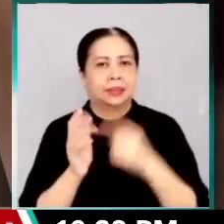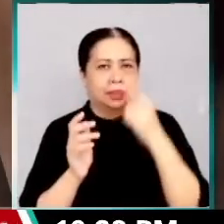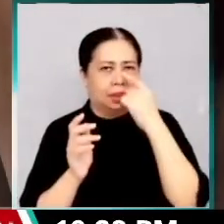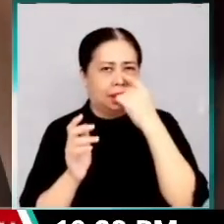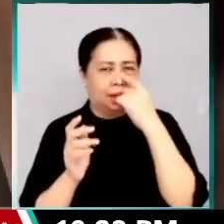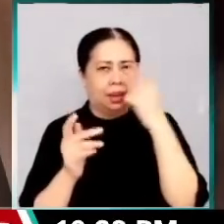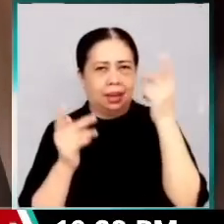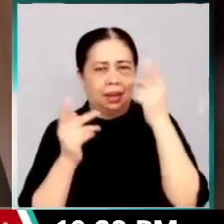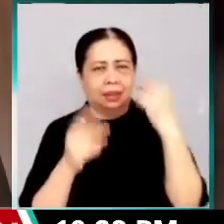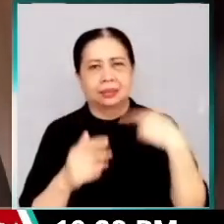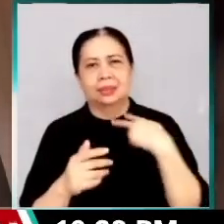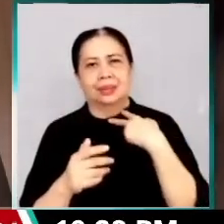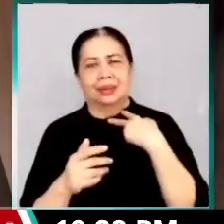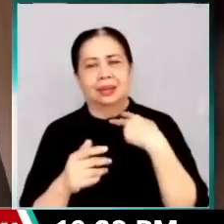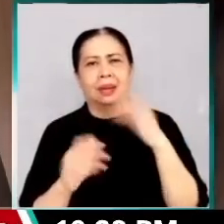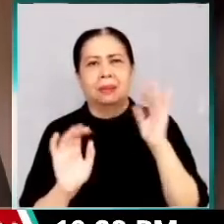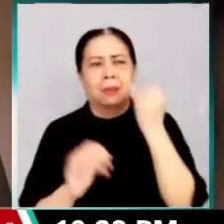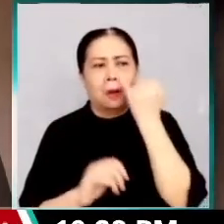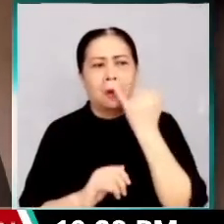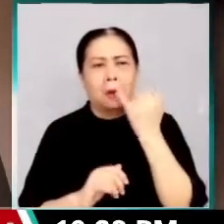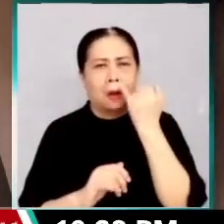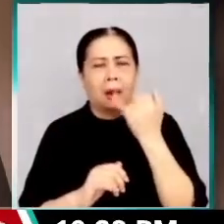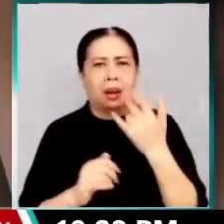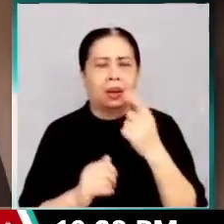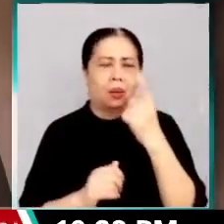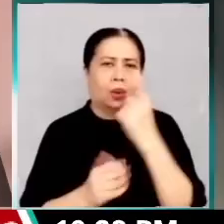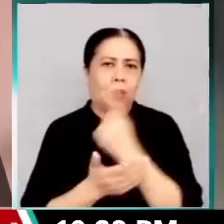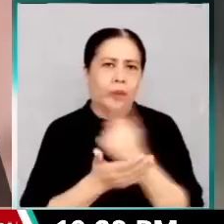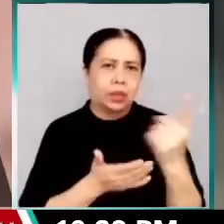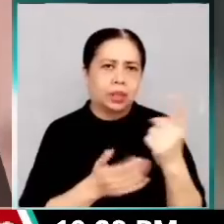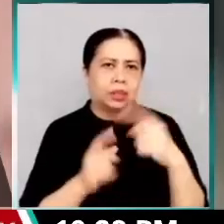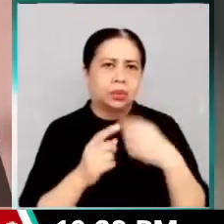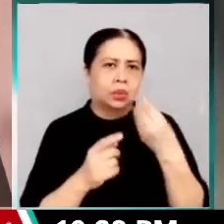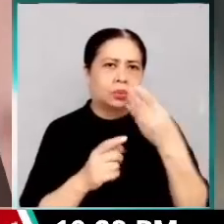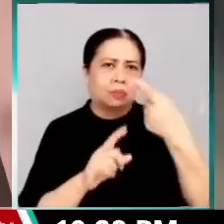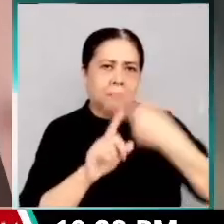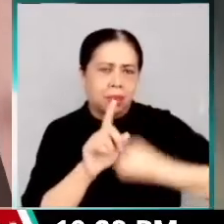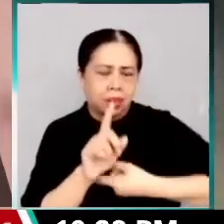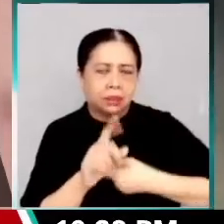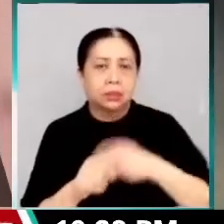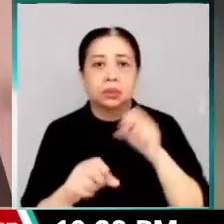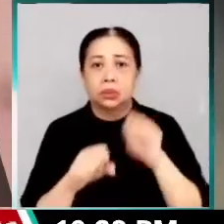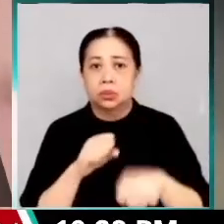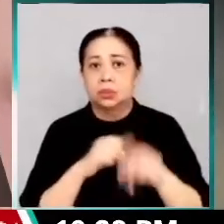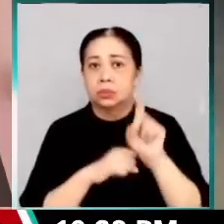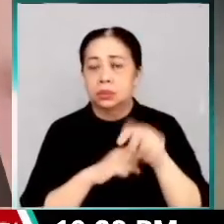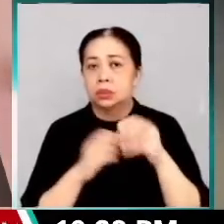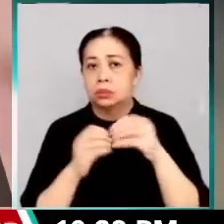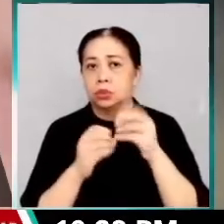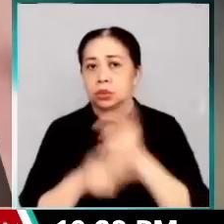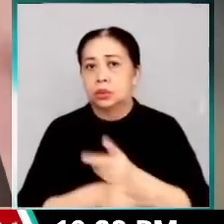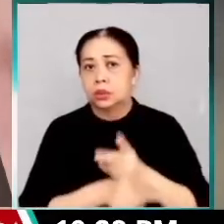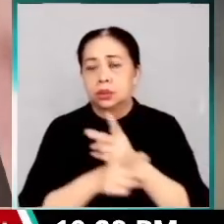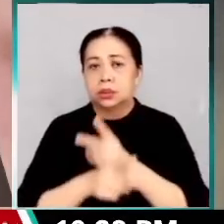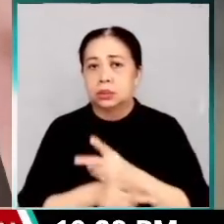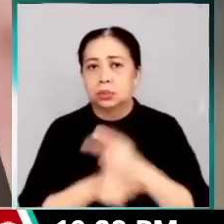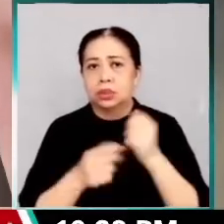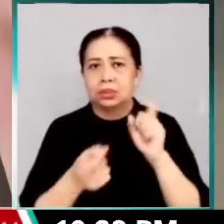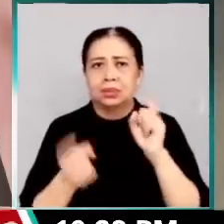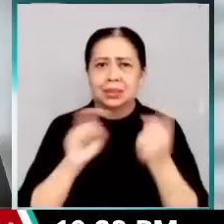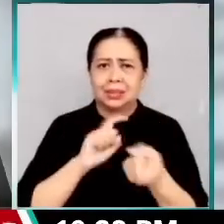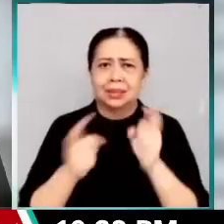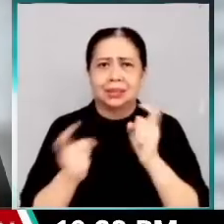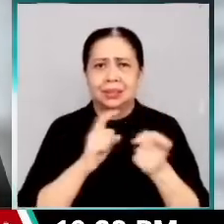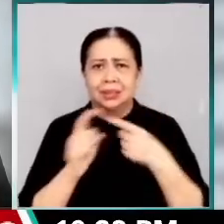parang laging may sipon na tumatagal ng isang linggo hanggang ilang buwan. Kaya dapat daw mas maging maingat ngayong pabago-bago ang